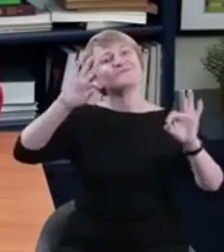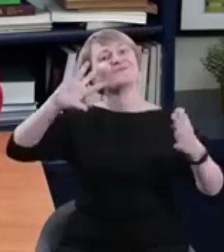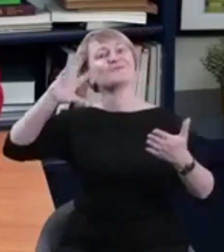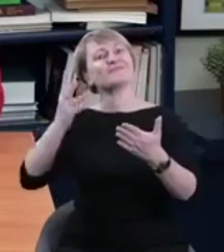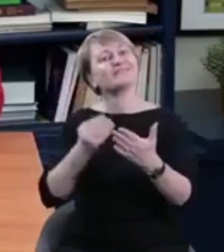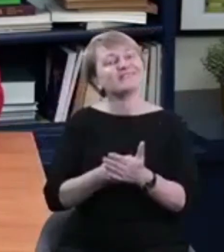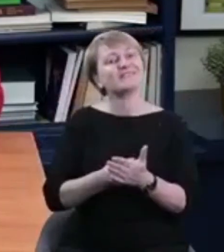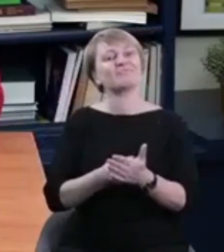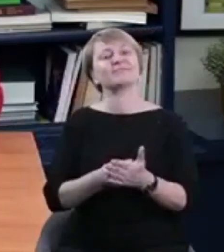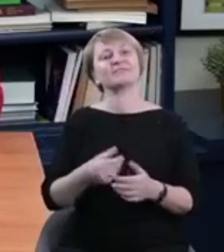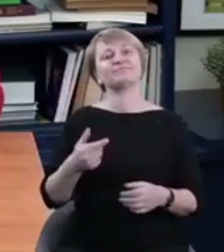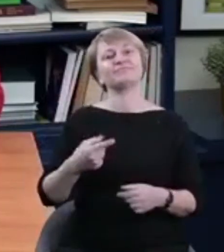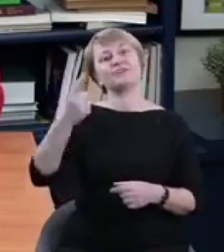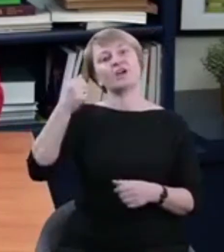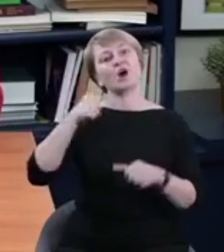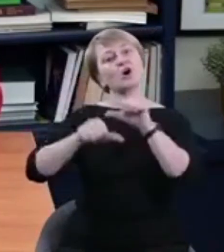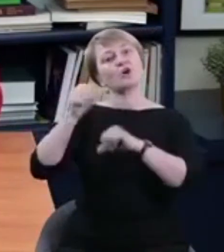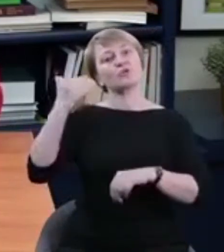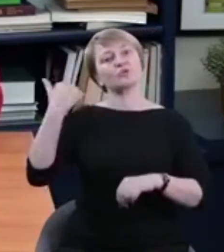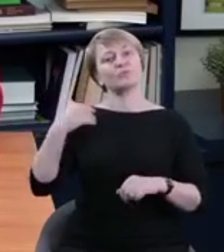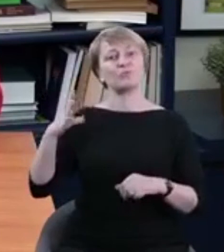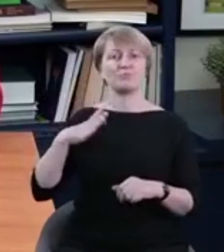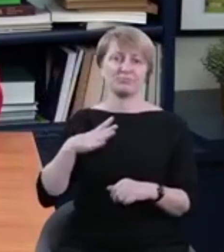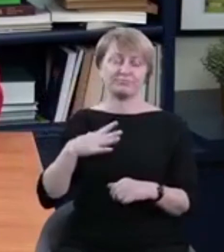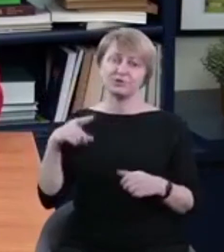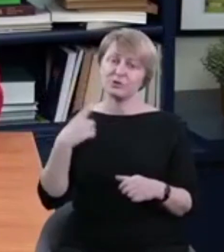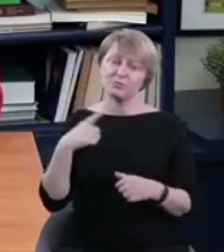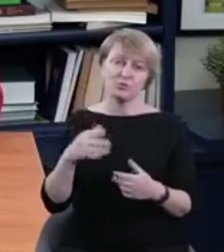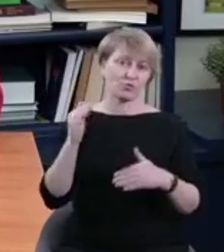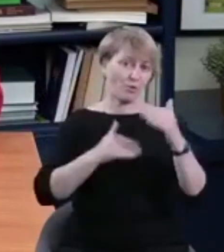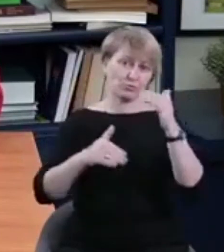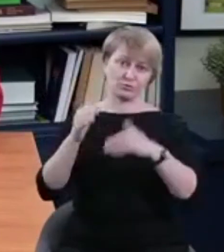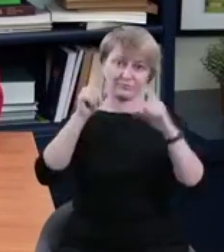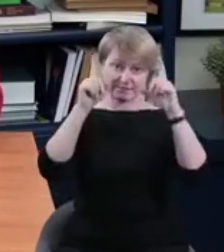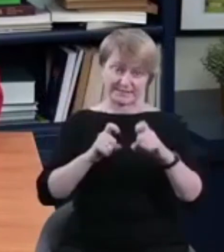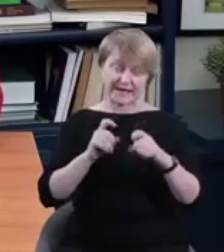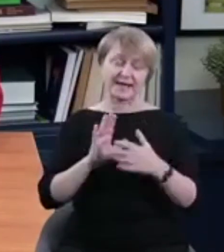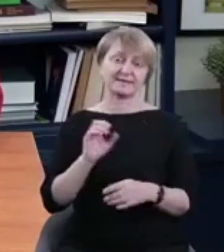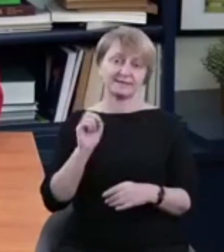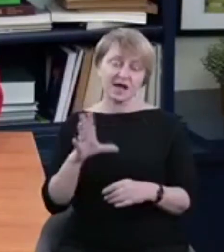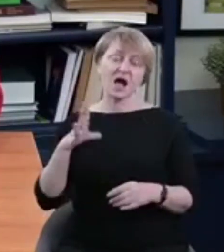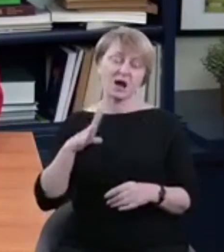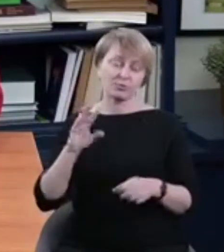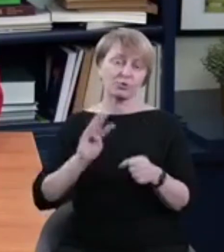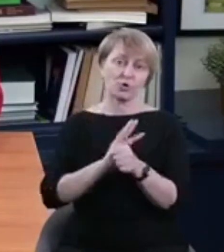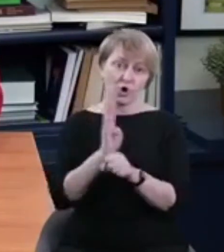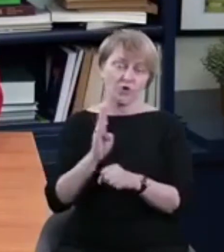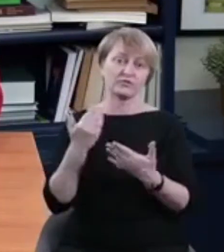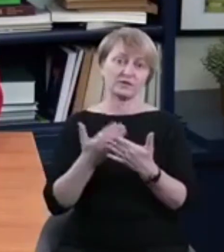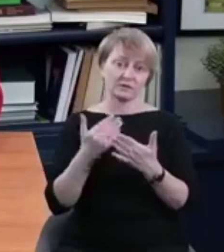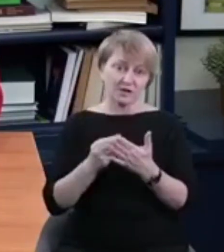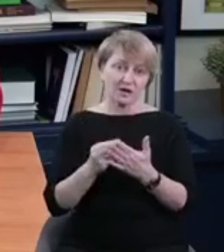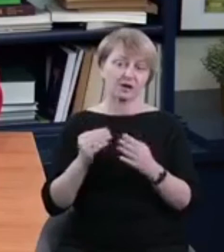plac zabaw wyruszyły bo to pani joasia pyta bo mieliśmy kobiet więc otworzyliśmy